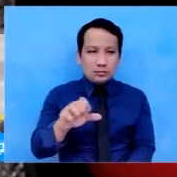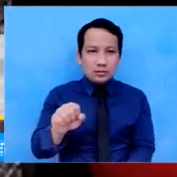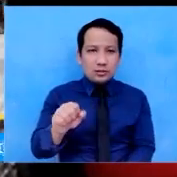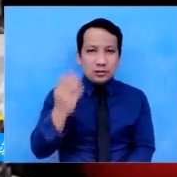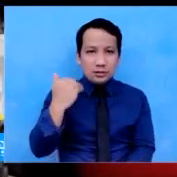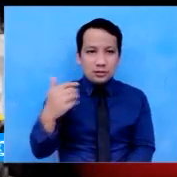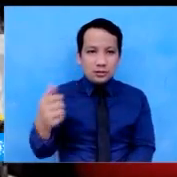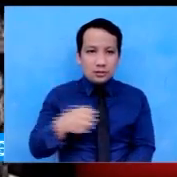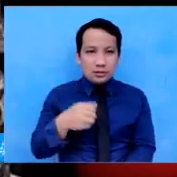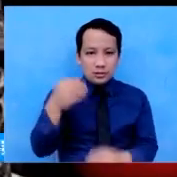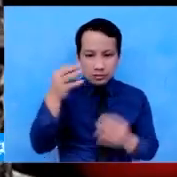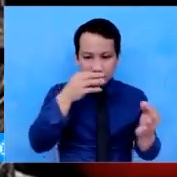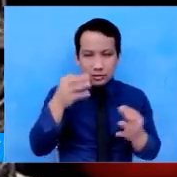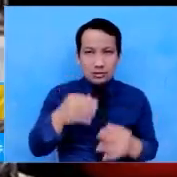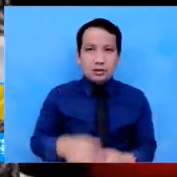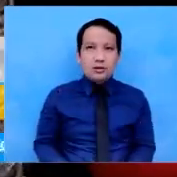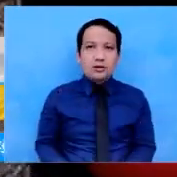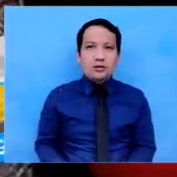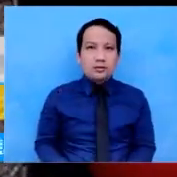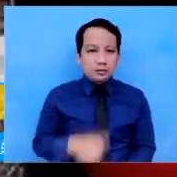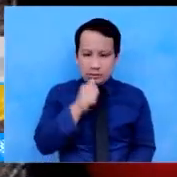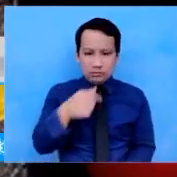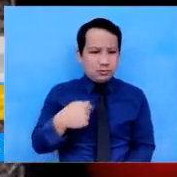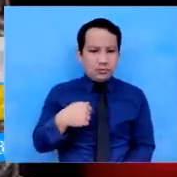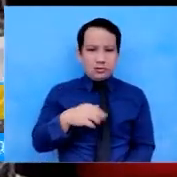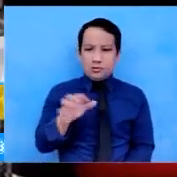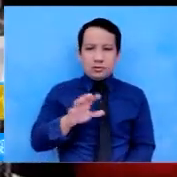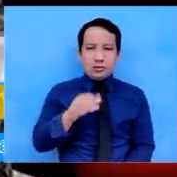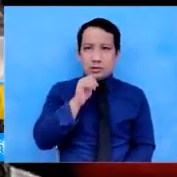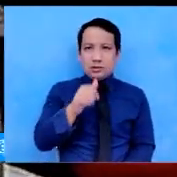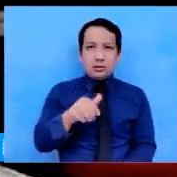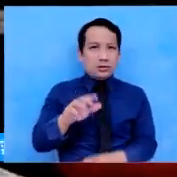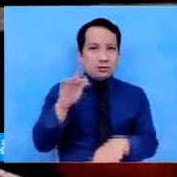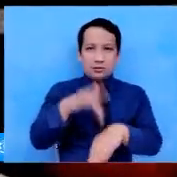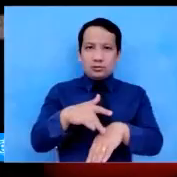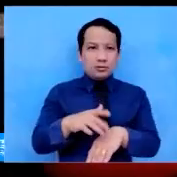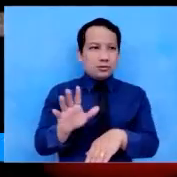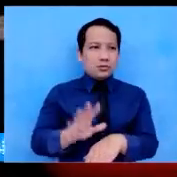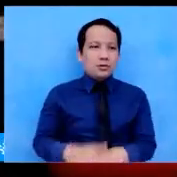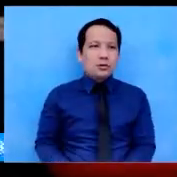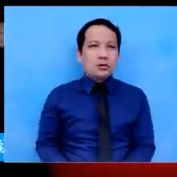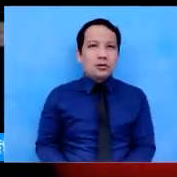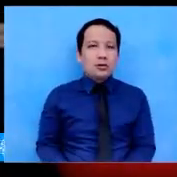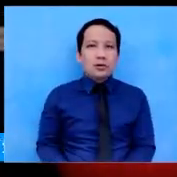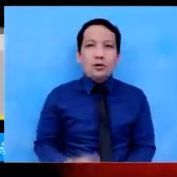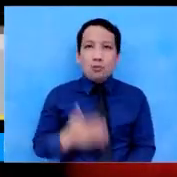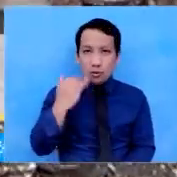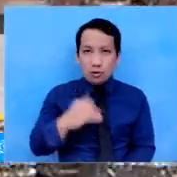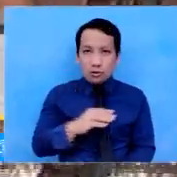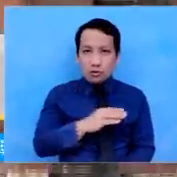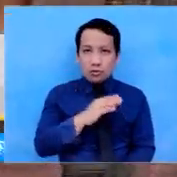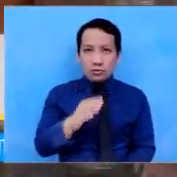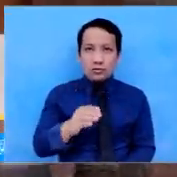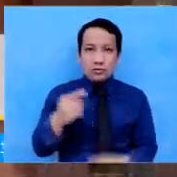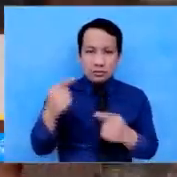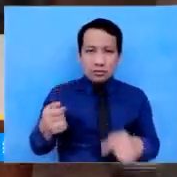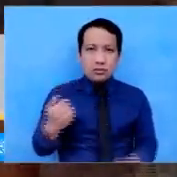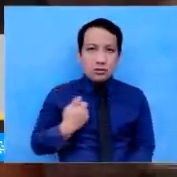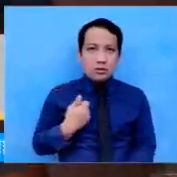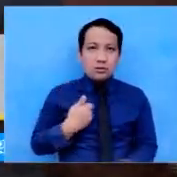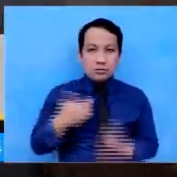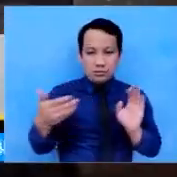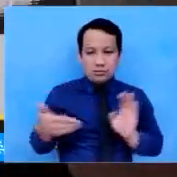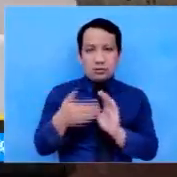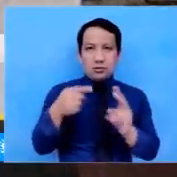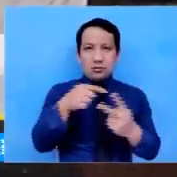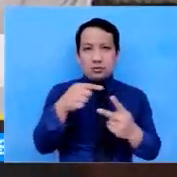droga. Hindi sa akin galing yun, sir. Hindi ko nawakan yun. Ni Mark Man, hindi ko nawakan yan. Naglalaba ko yung sarili ko rito. Mahaharap ang dalawang